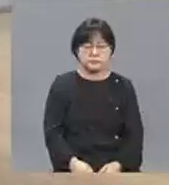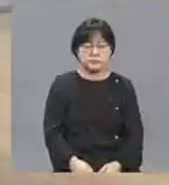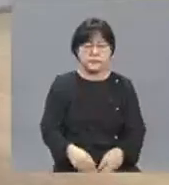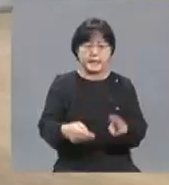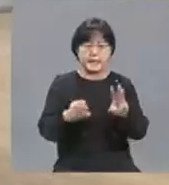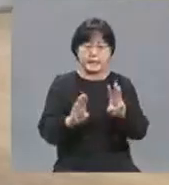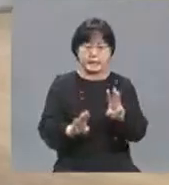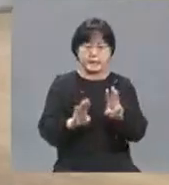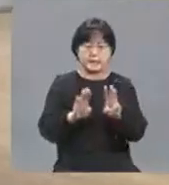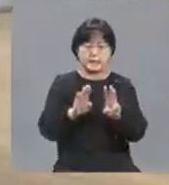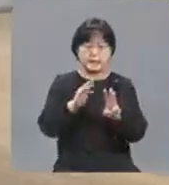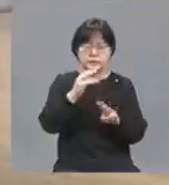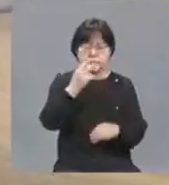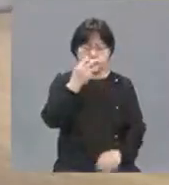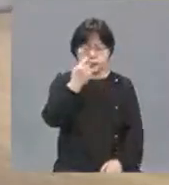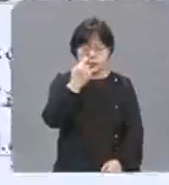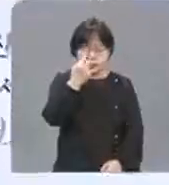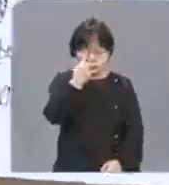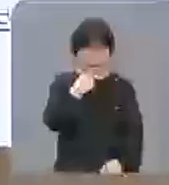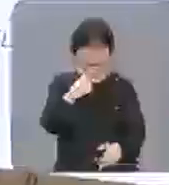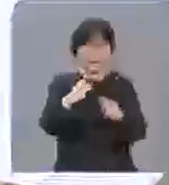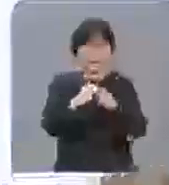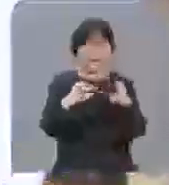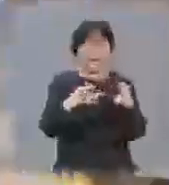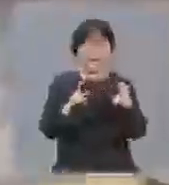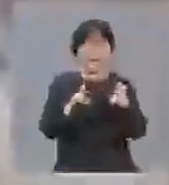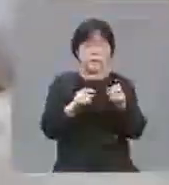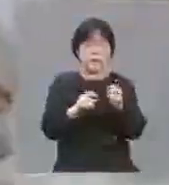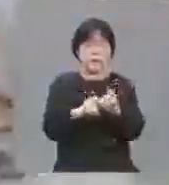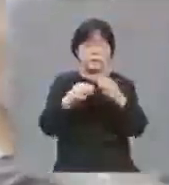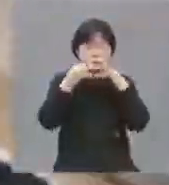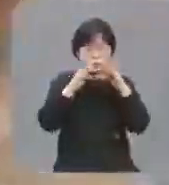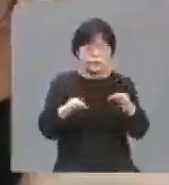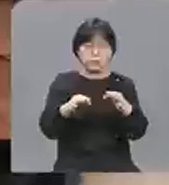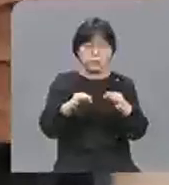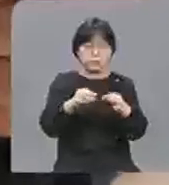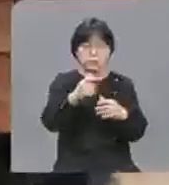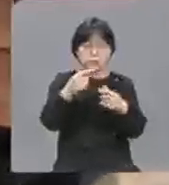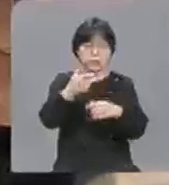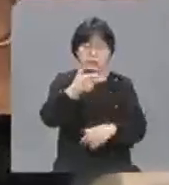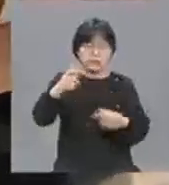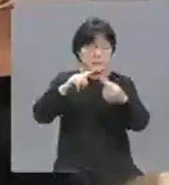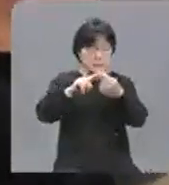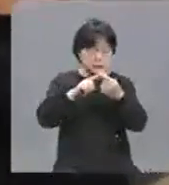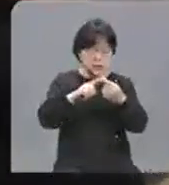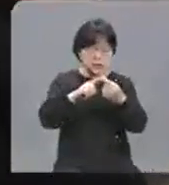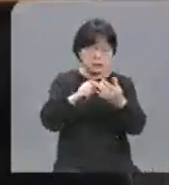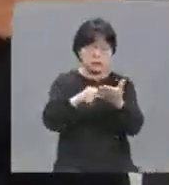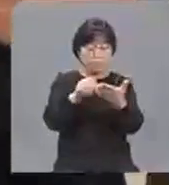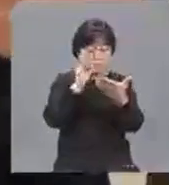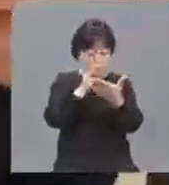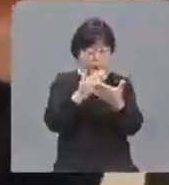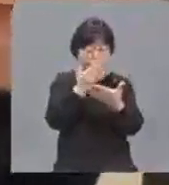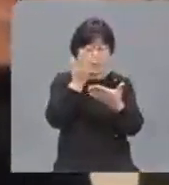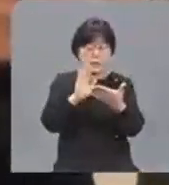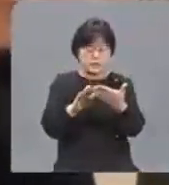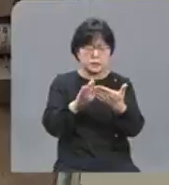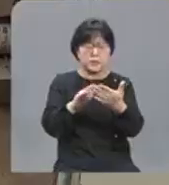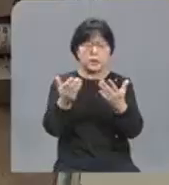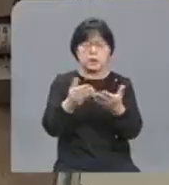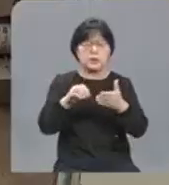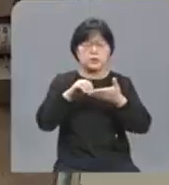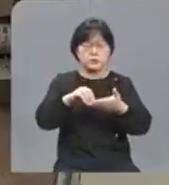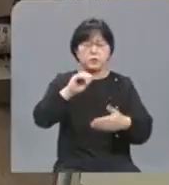3급 시각장애인인 20대 김모 씨 바로 눈앞에 큰 글씨나 사무를 알아볼 수 있지만 취업은 쉽지